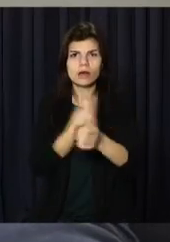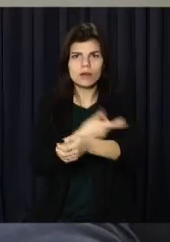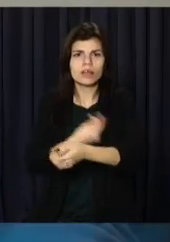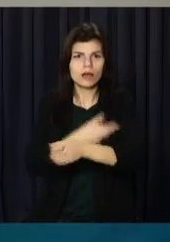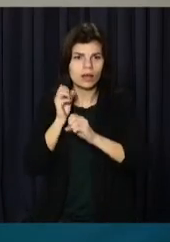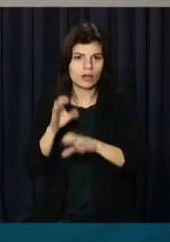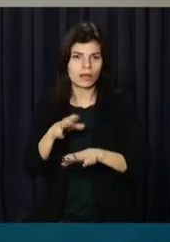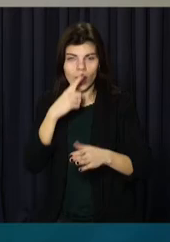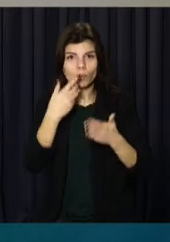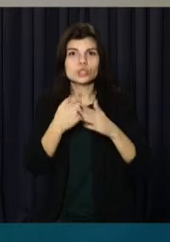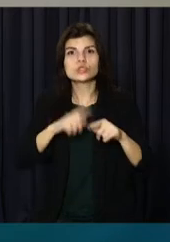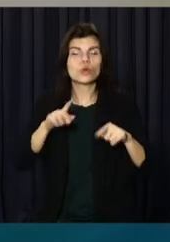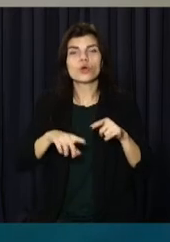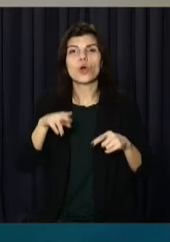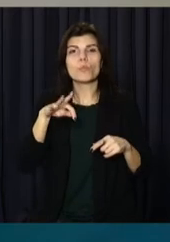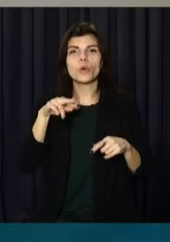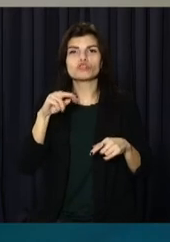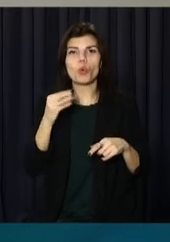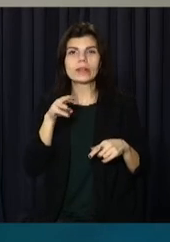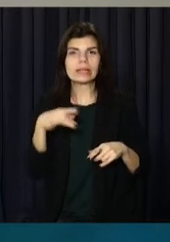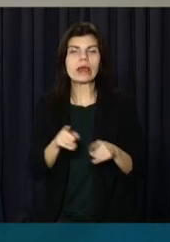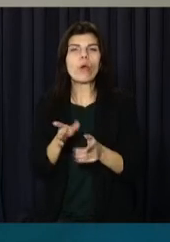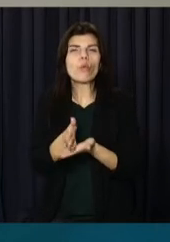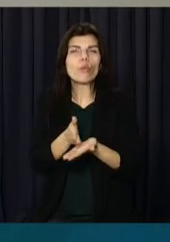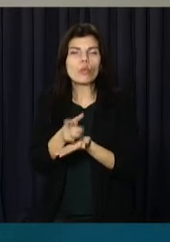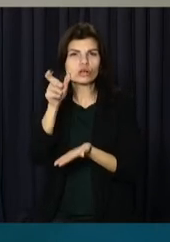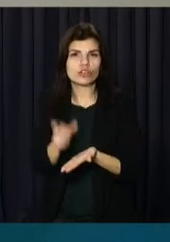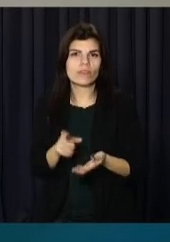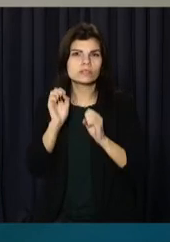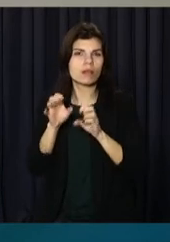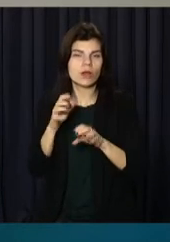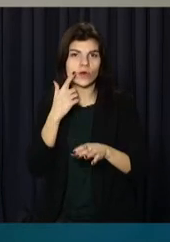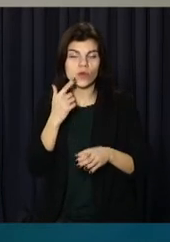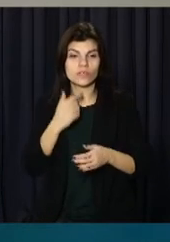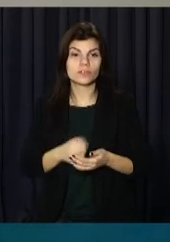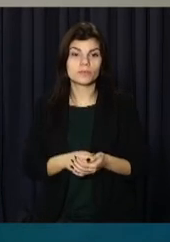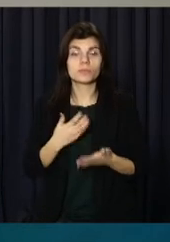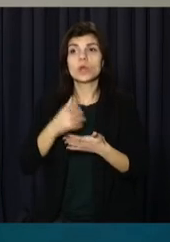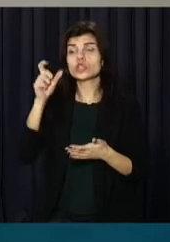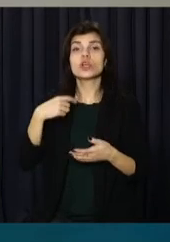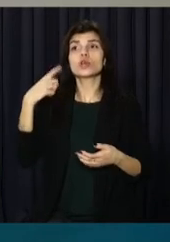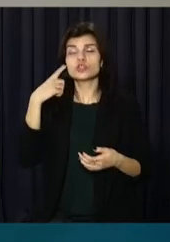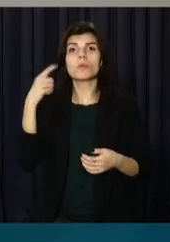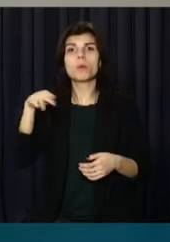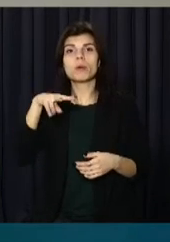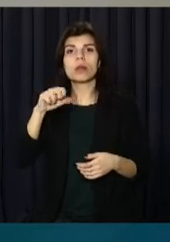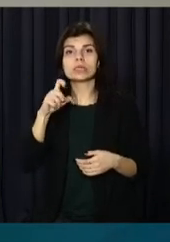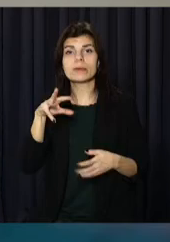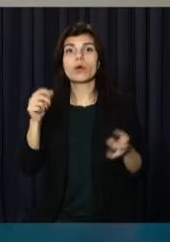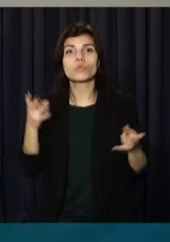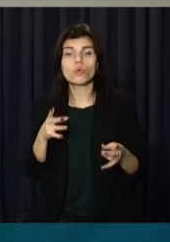сьогодні я здаю на 4-ту лікарню, там мужчини зробили операцію. Йому треба плазма.